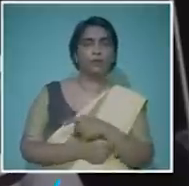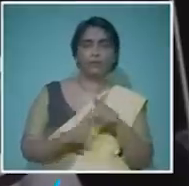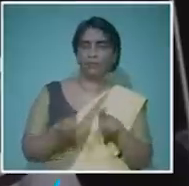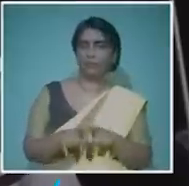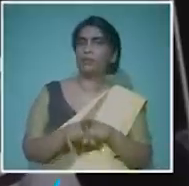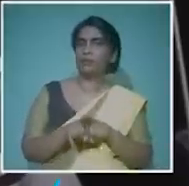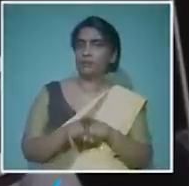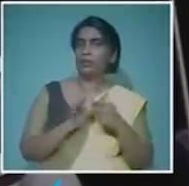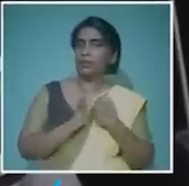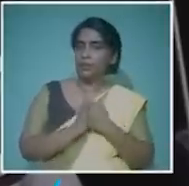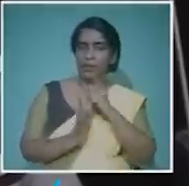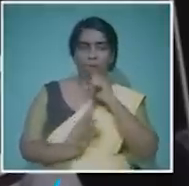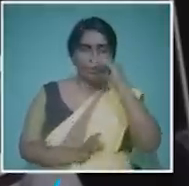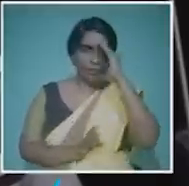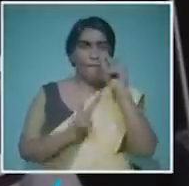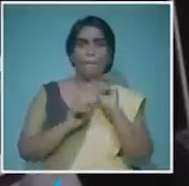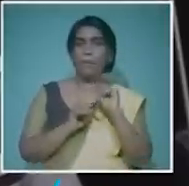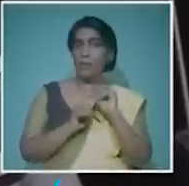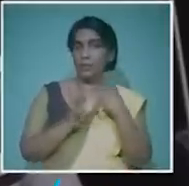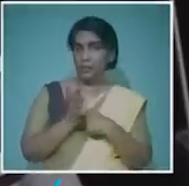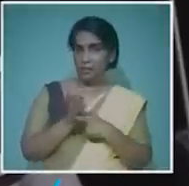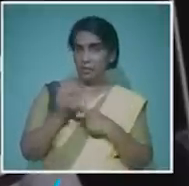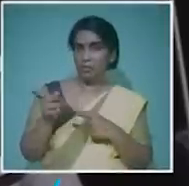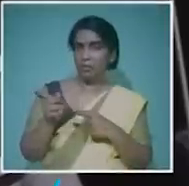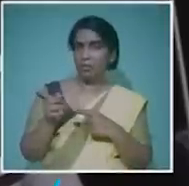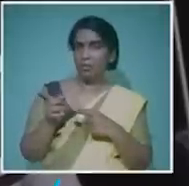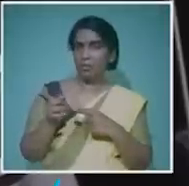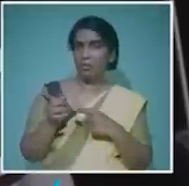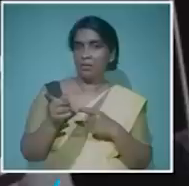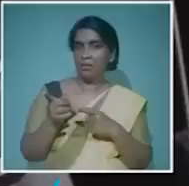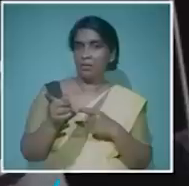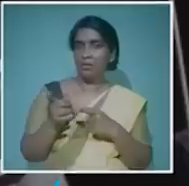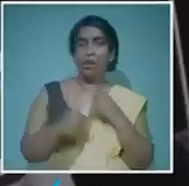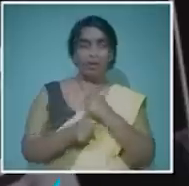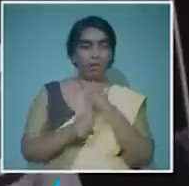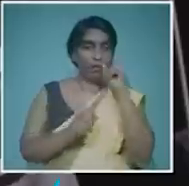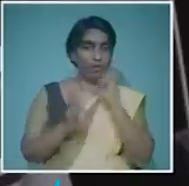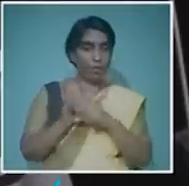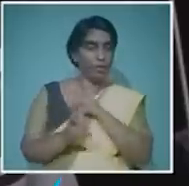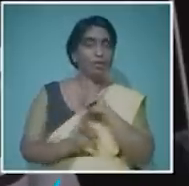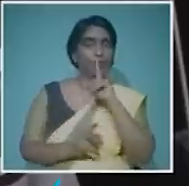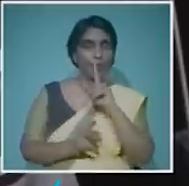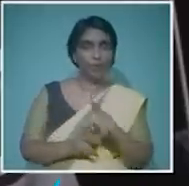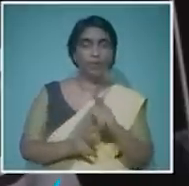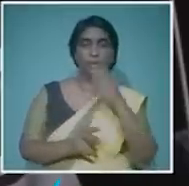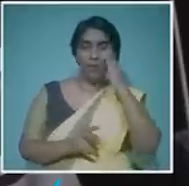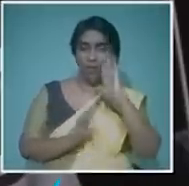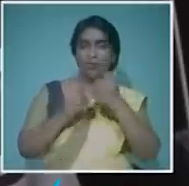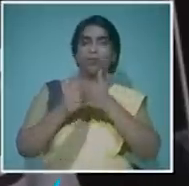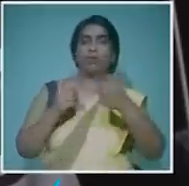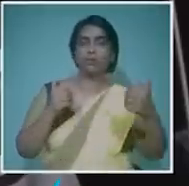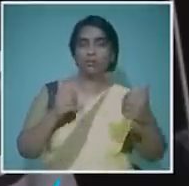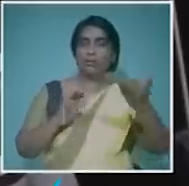ගරු කථානායකතුමනි, මේ ප්‍රසන්න රණතුංග අපේ කවුද මේ ආණ්ඩු පක්ෂ සංවිධායකතුමා කිව්වා ස්වාධීන කියලා කියන්නේ